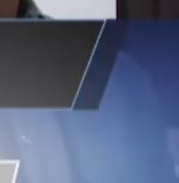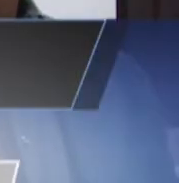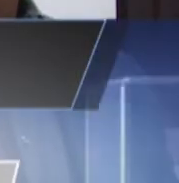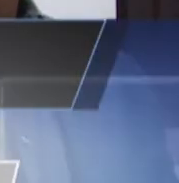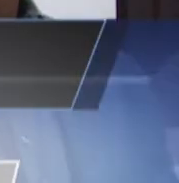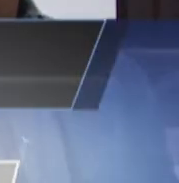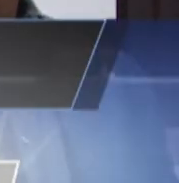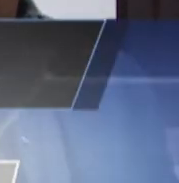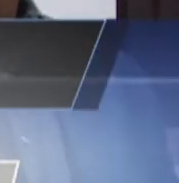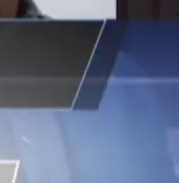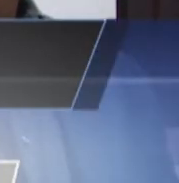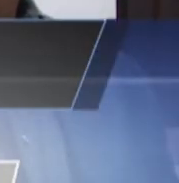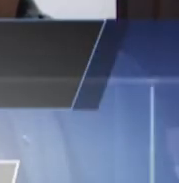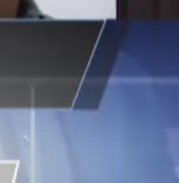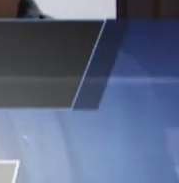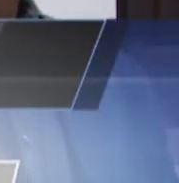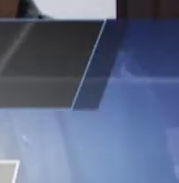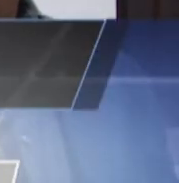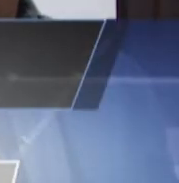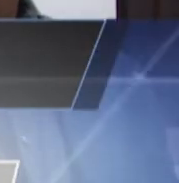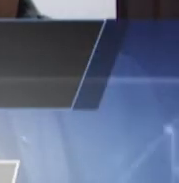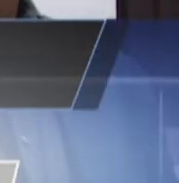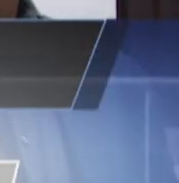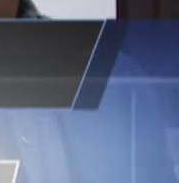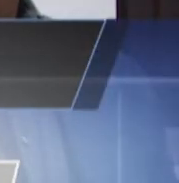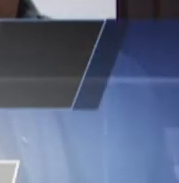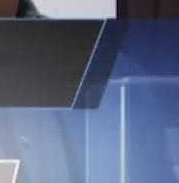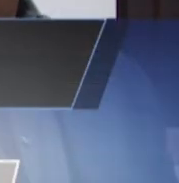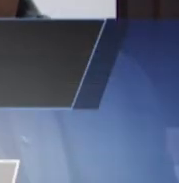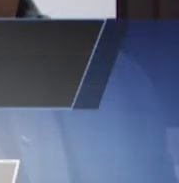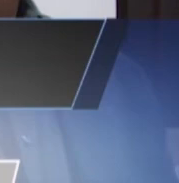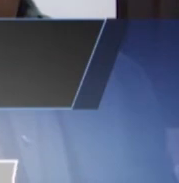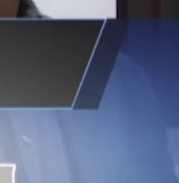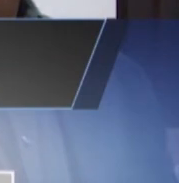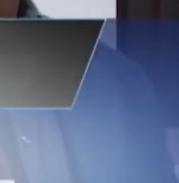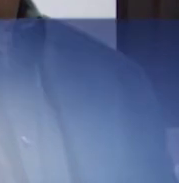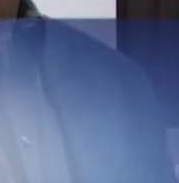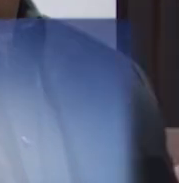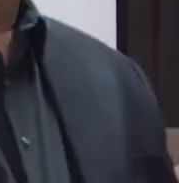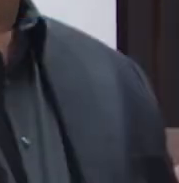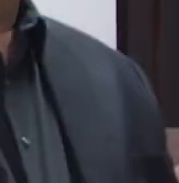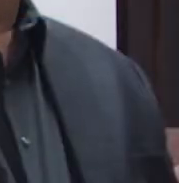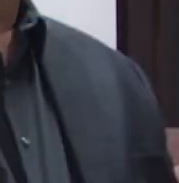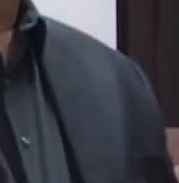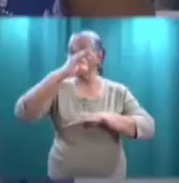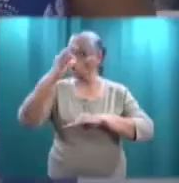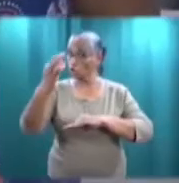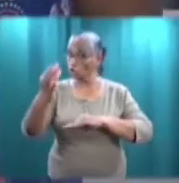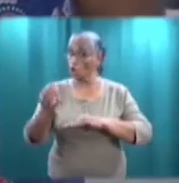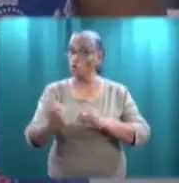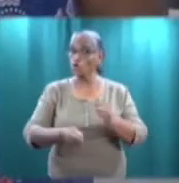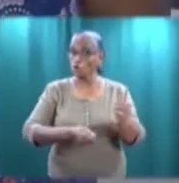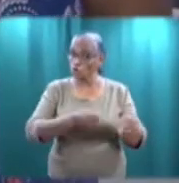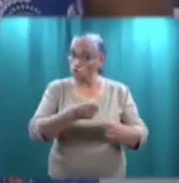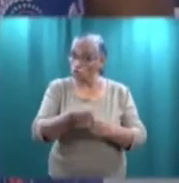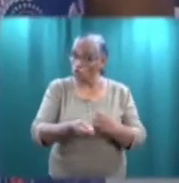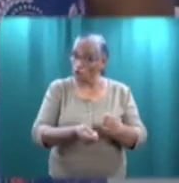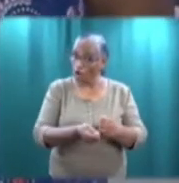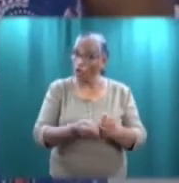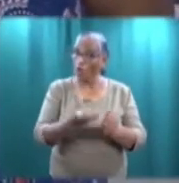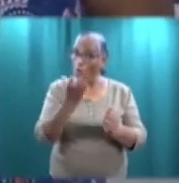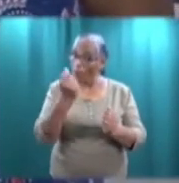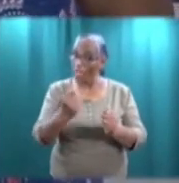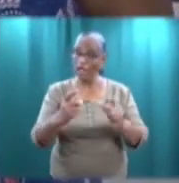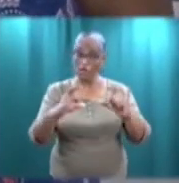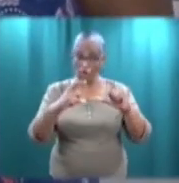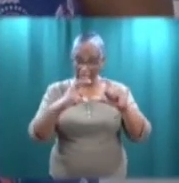voornoemd ministerie wordt de mate van ondersteuning vastgesteld. De minister geeft verder aan